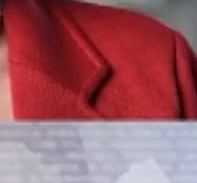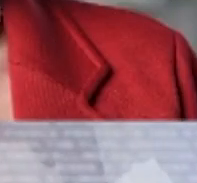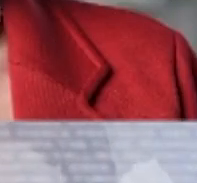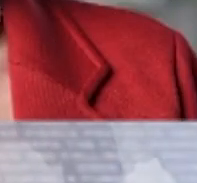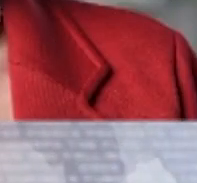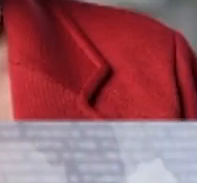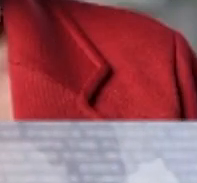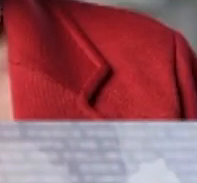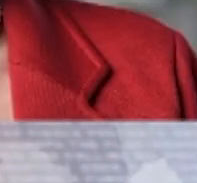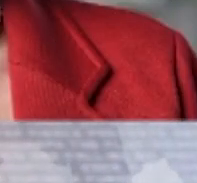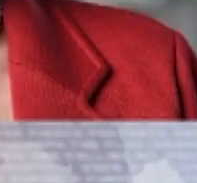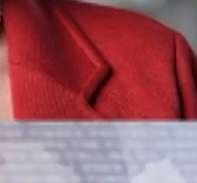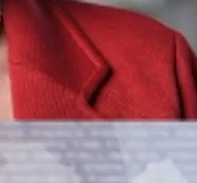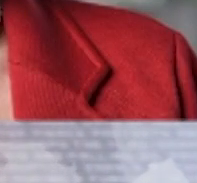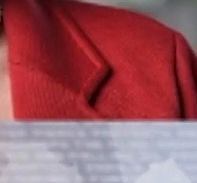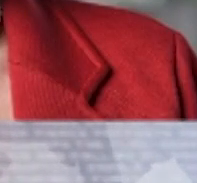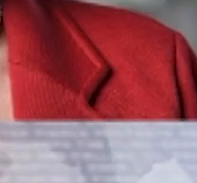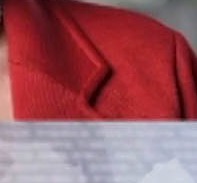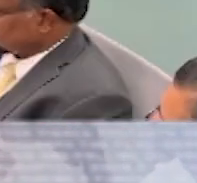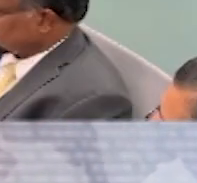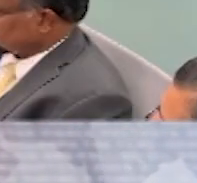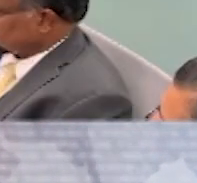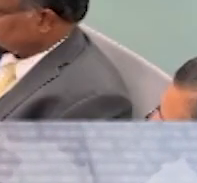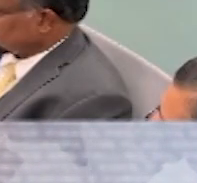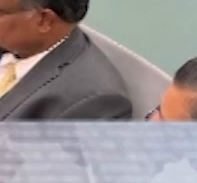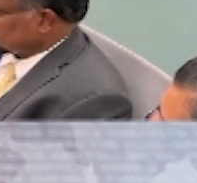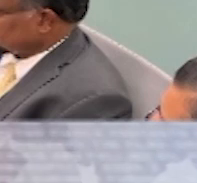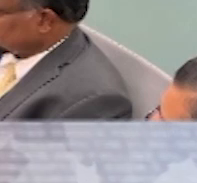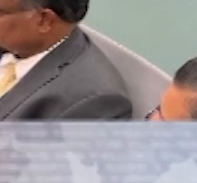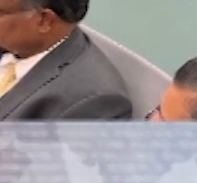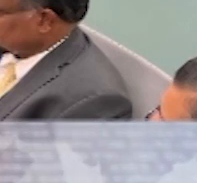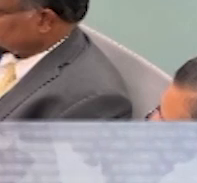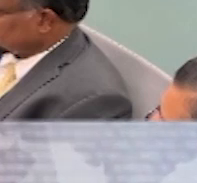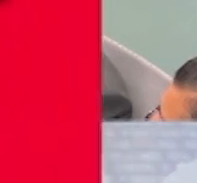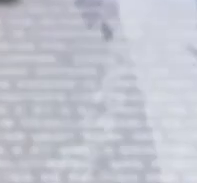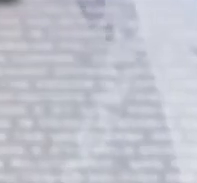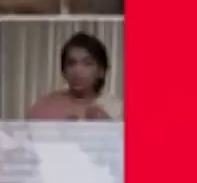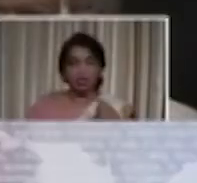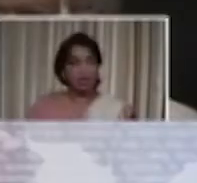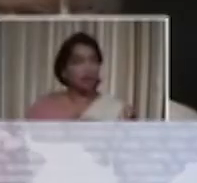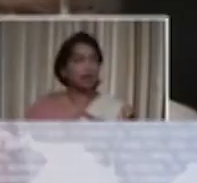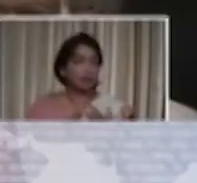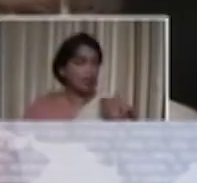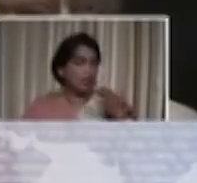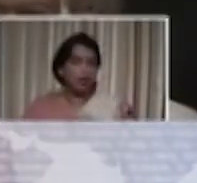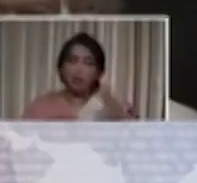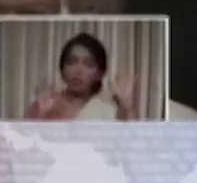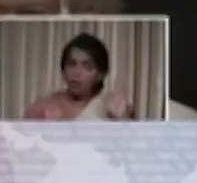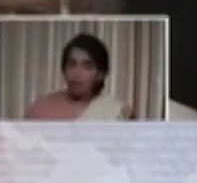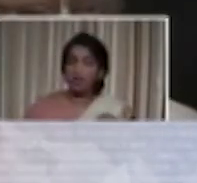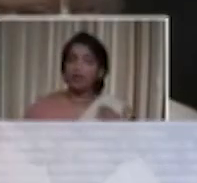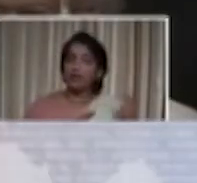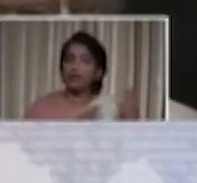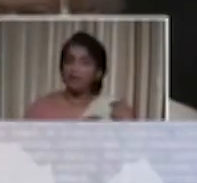ඇමති සබ්රි IMF එක්ක සාකච්ඡා ආරම්භයි. පළමු වටේම ධනාත්මකයි. ජනතාව පෝලිං